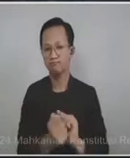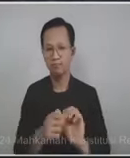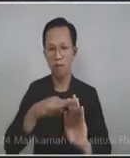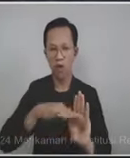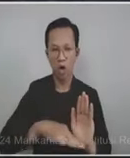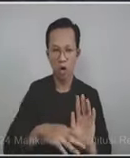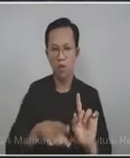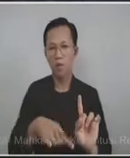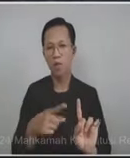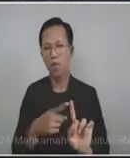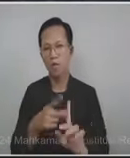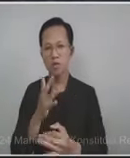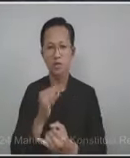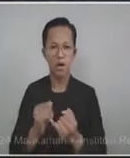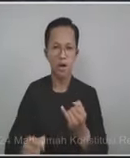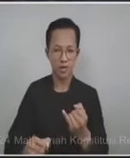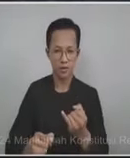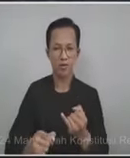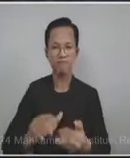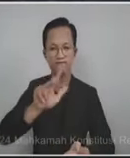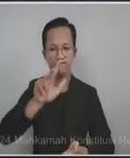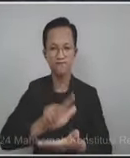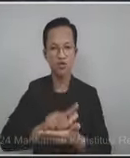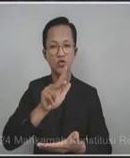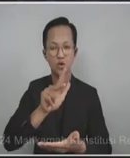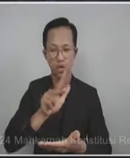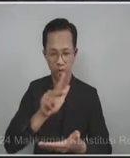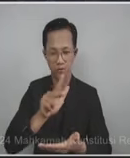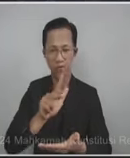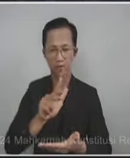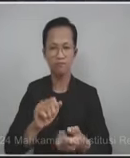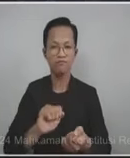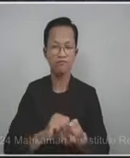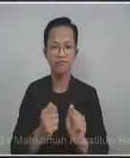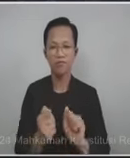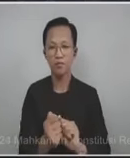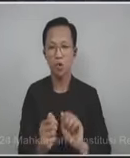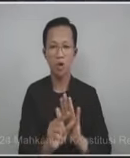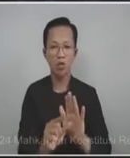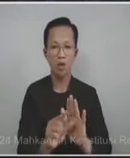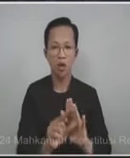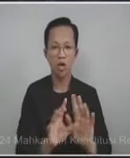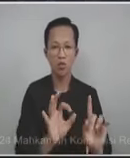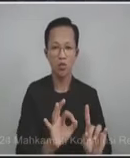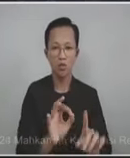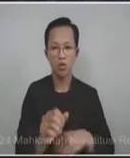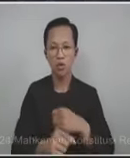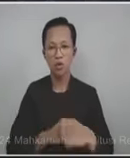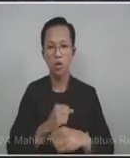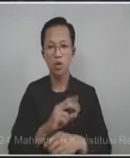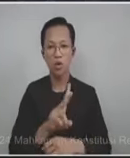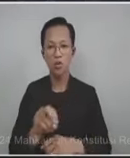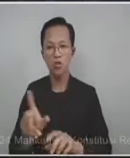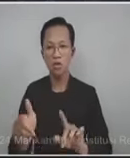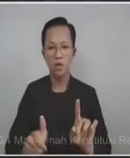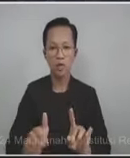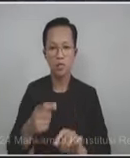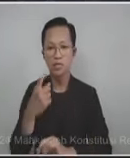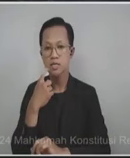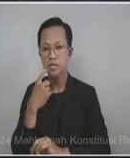terakhir menjatuhkan putusan dalam perkara pengujian undang-undang Nomor 10 tahun 2016